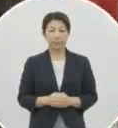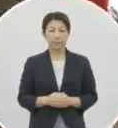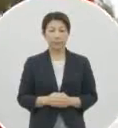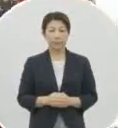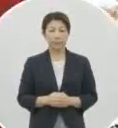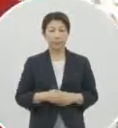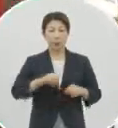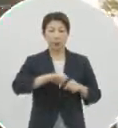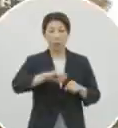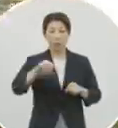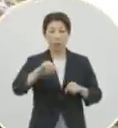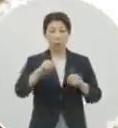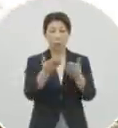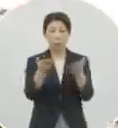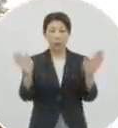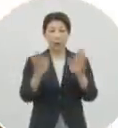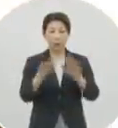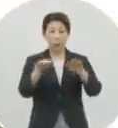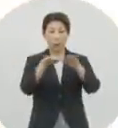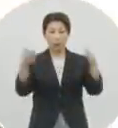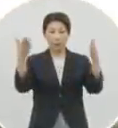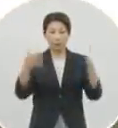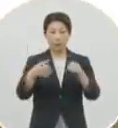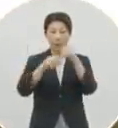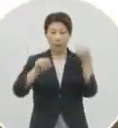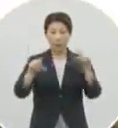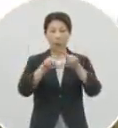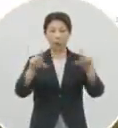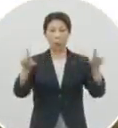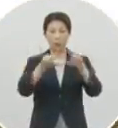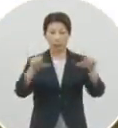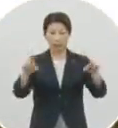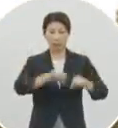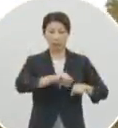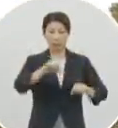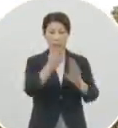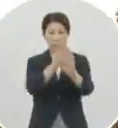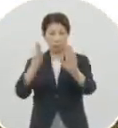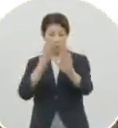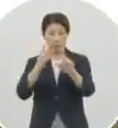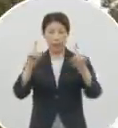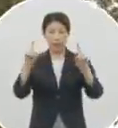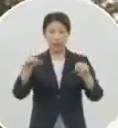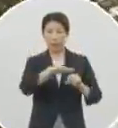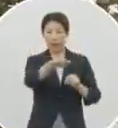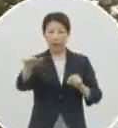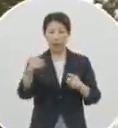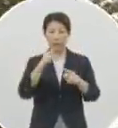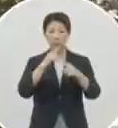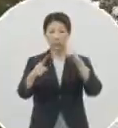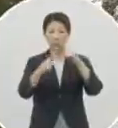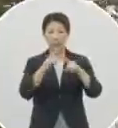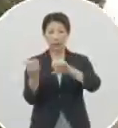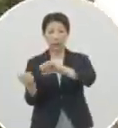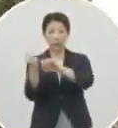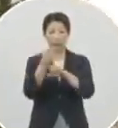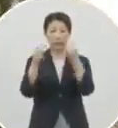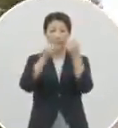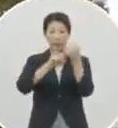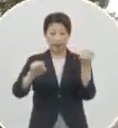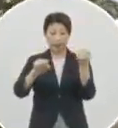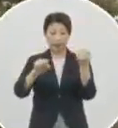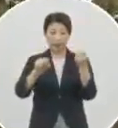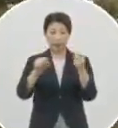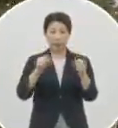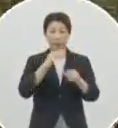武将隊のステージ演舞はもちろん、大武者行列、関ヶ原の戦いの再現劇など、戦国時